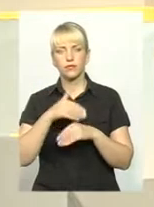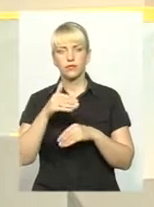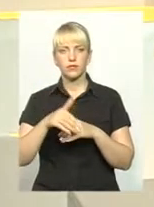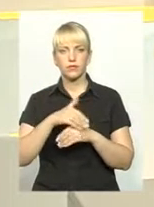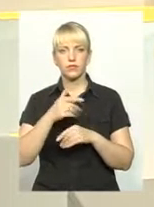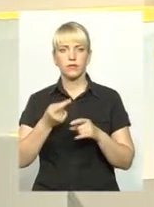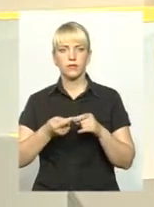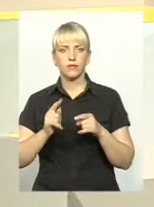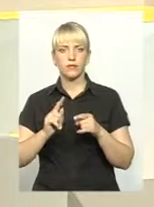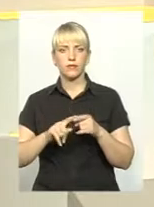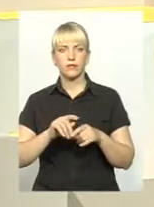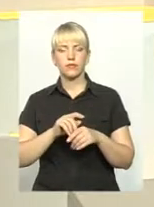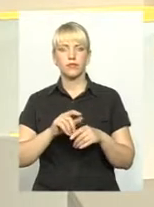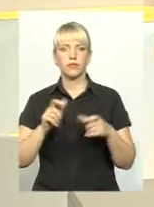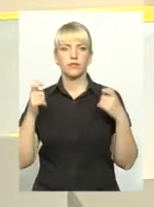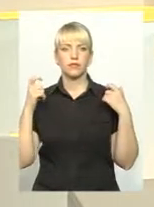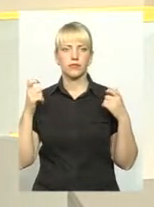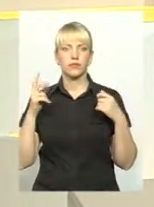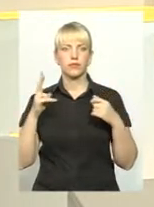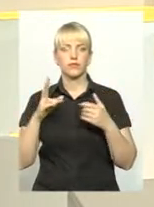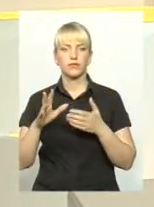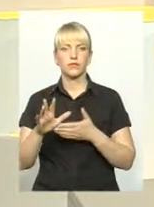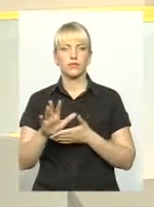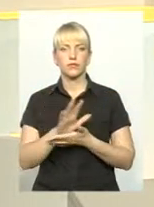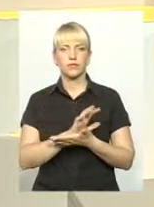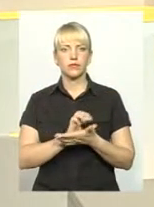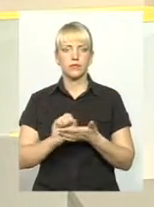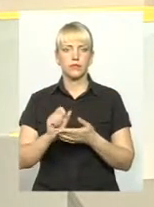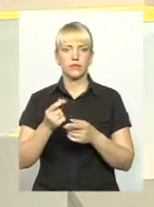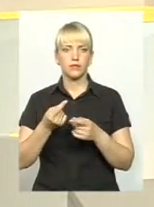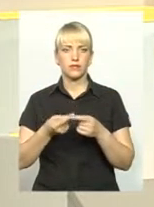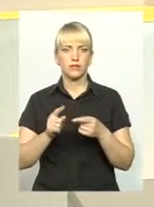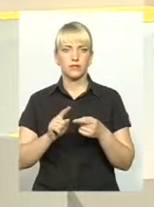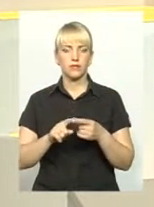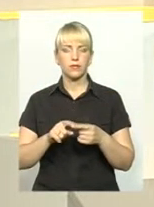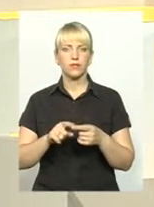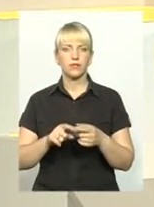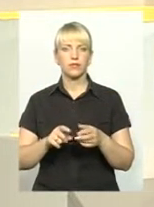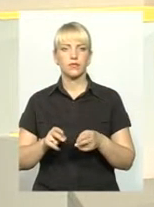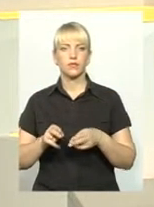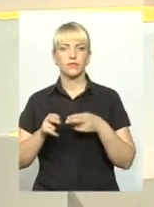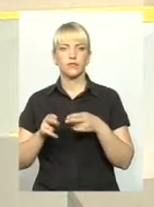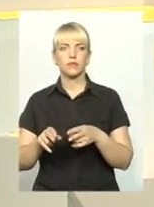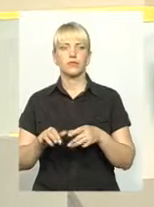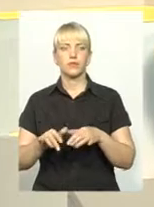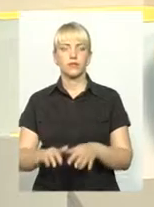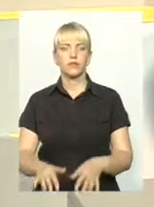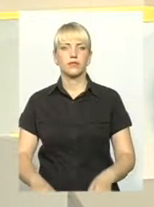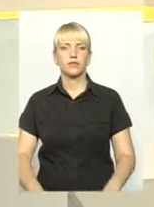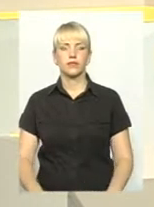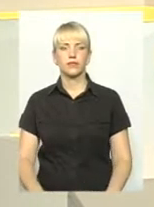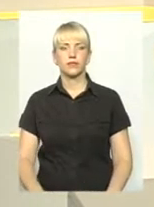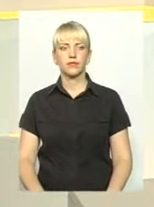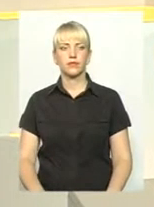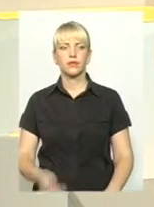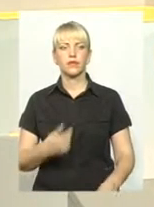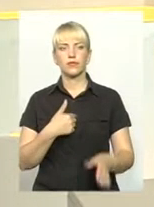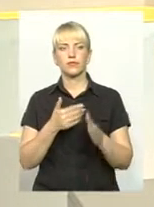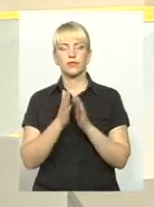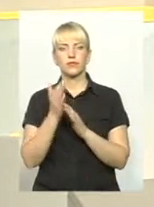нерадивых офицеров, которые загубили полностью уголовное дело? Будь ласка, якщо можна, шановний глядачу, прошу